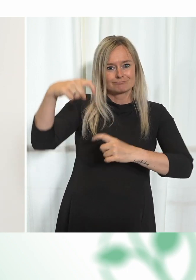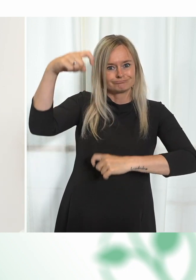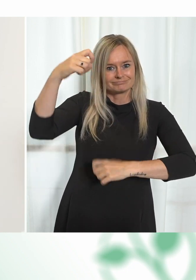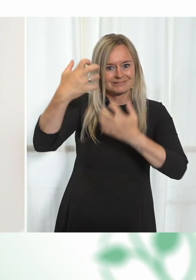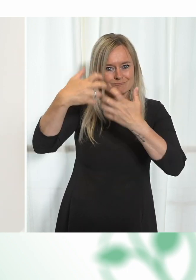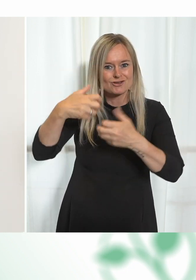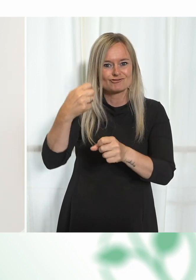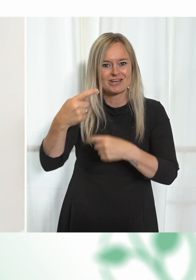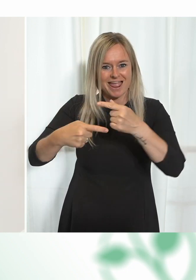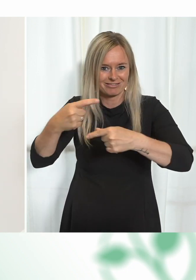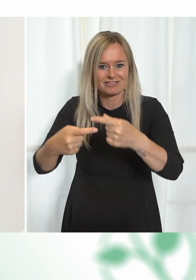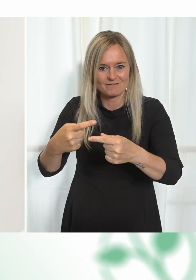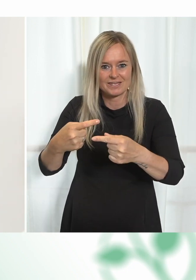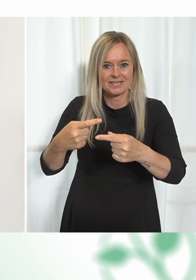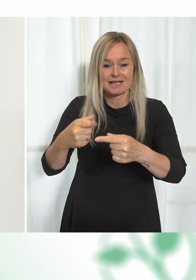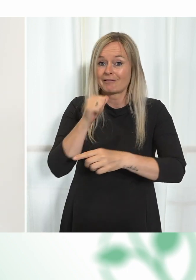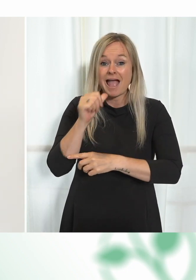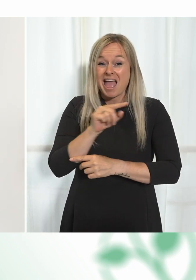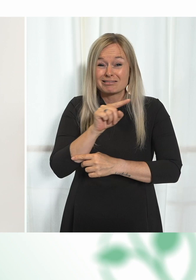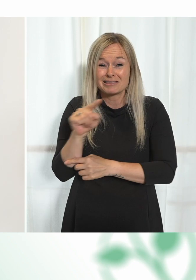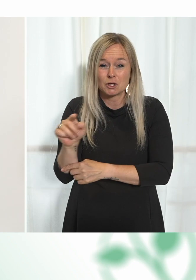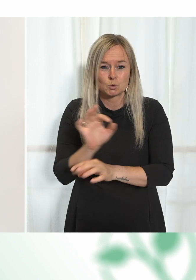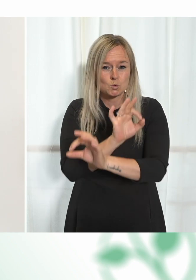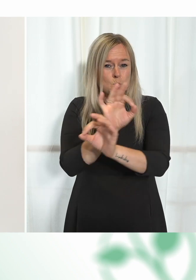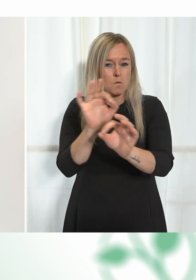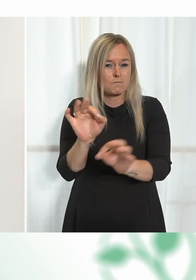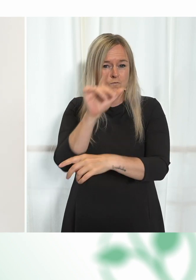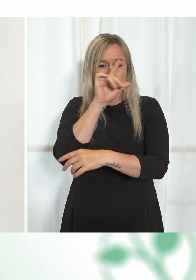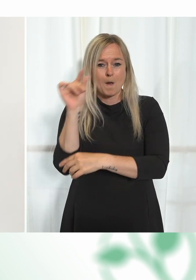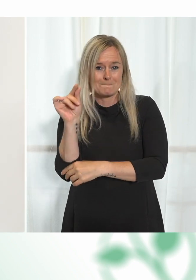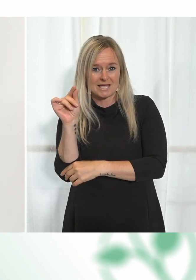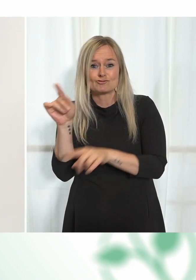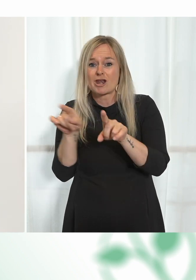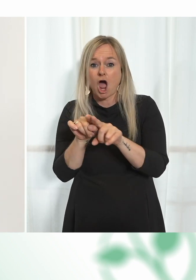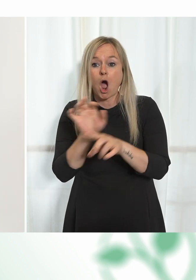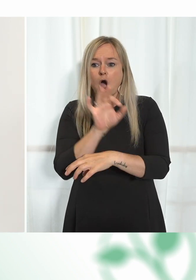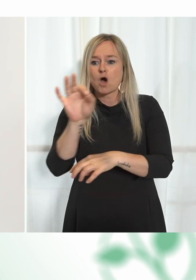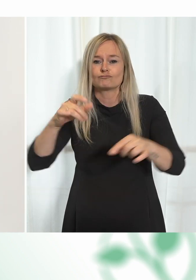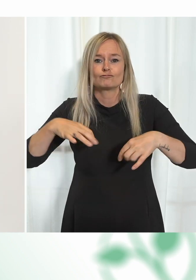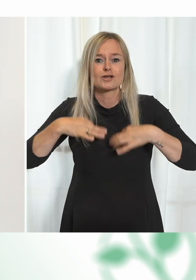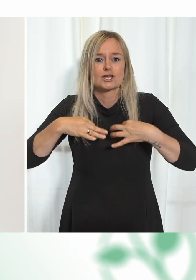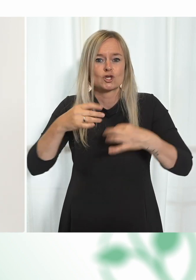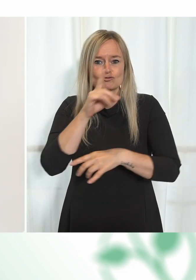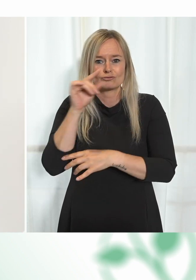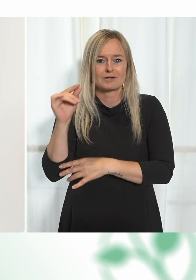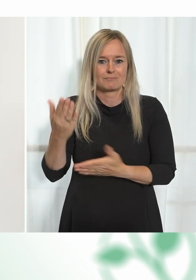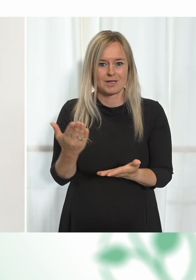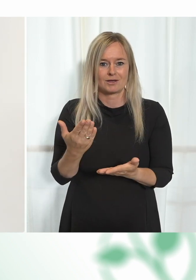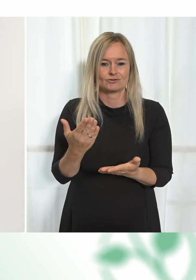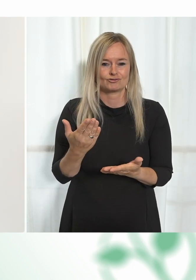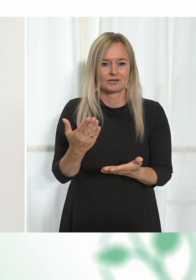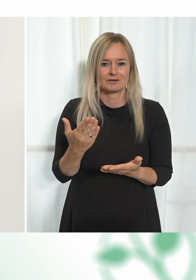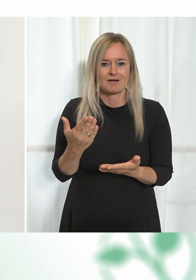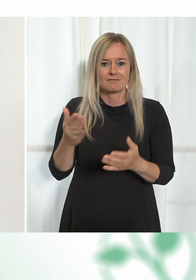mich oder Menschen, die Rückenschmerzen haben, sondern wirklich für jeden Gesunden. Und ich denke, es wird ein